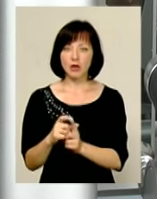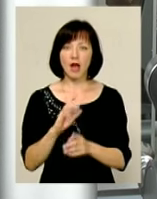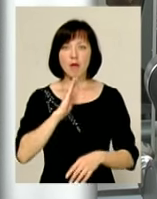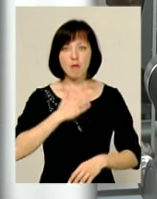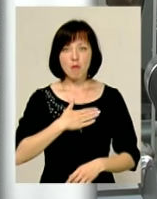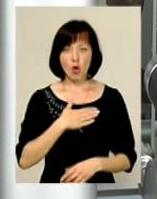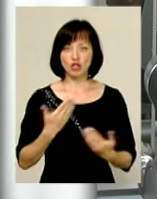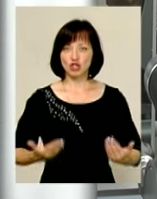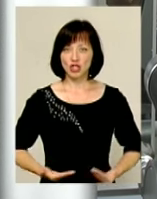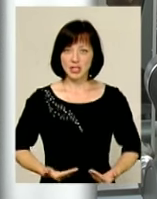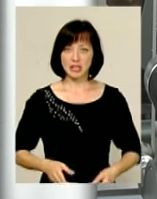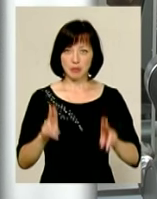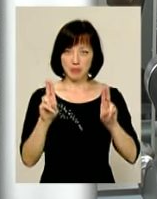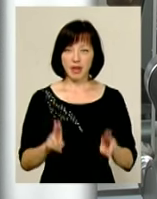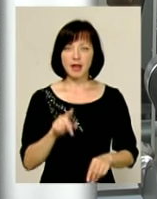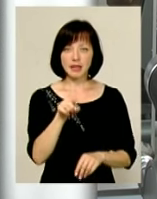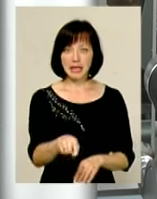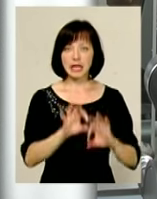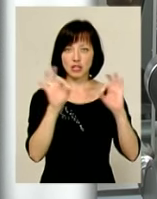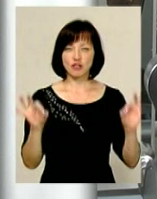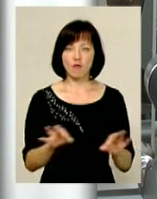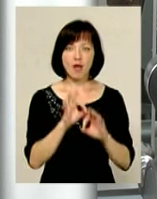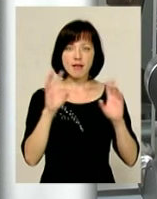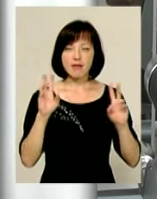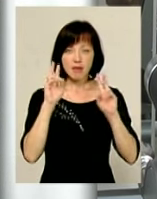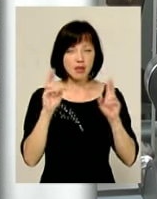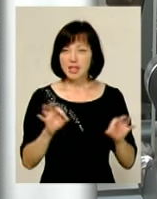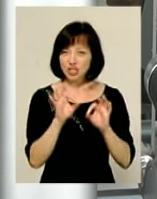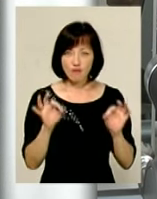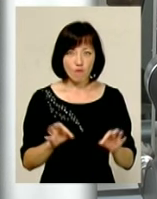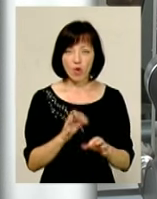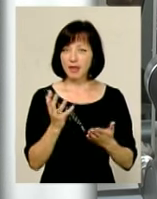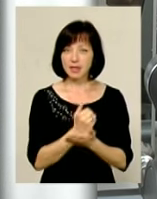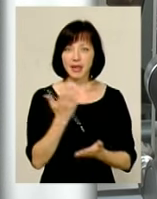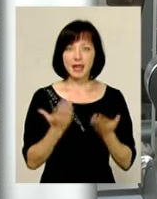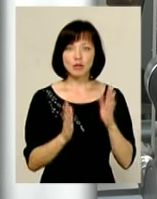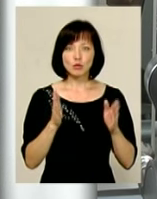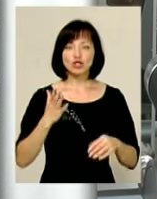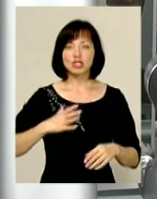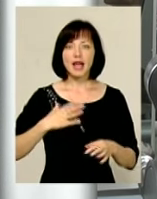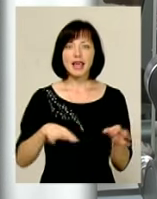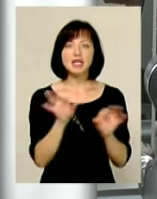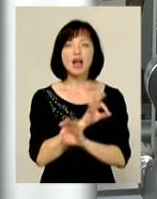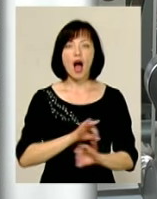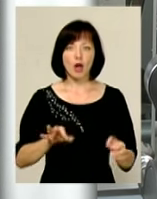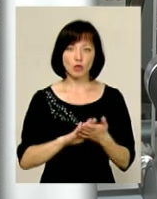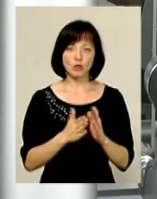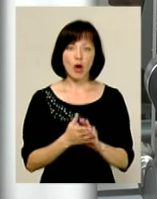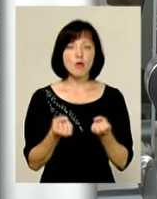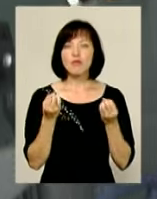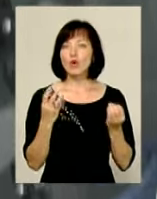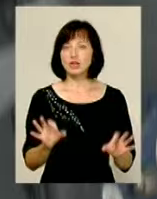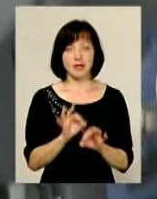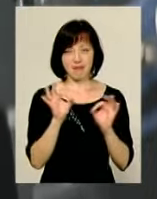жизненный принцип. Ты никогда ничего не достигнешь, если будешь ждать идеальных условий. Они просто не